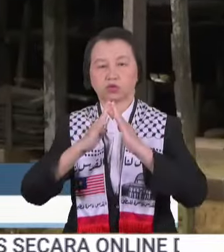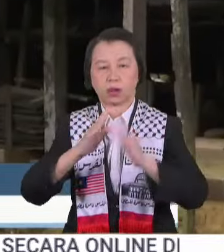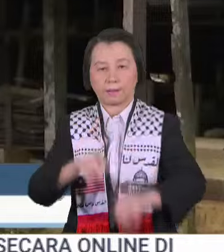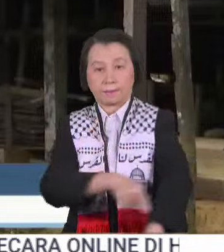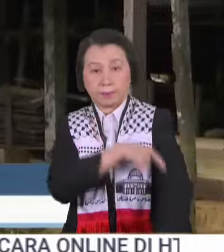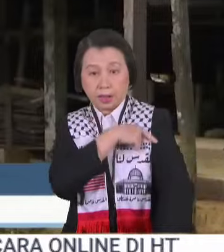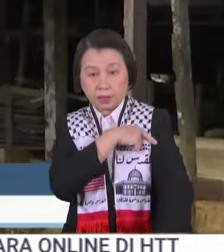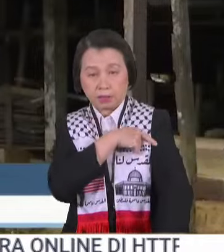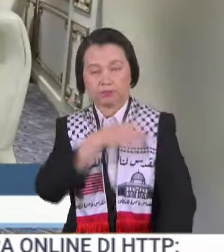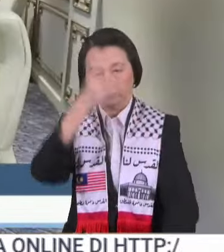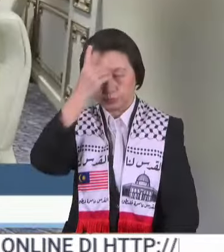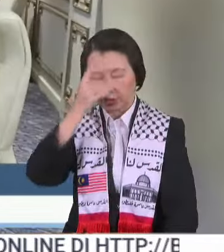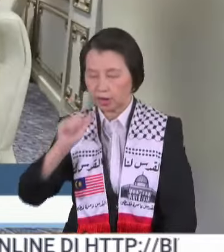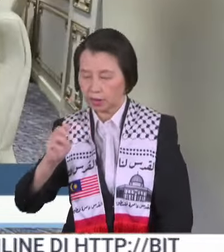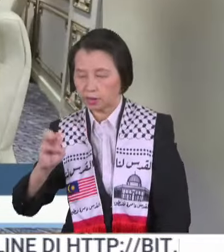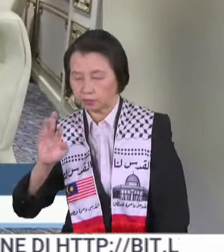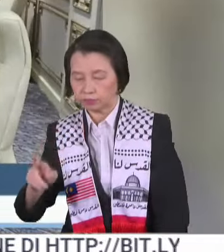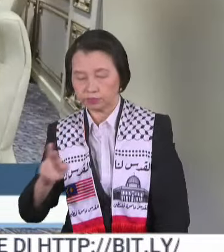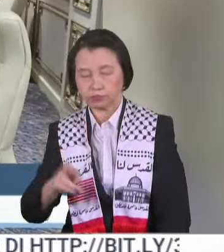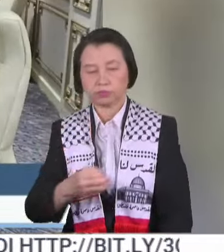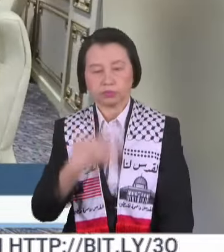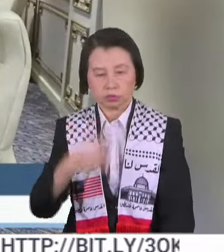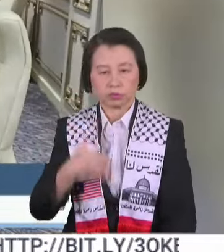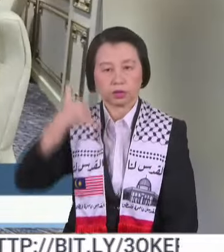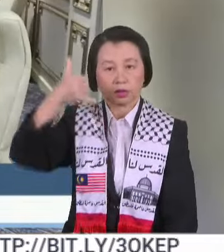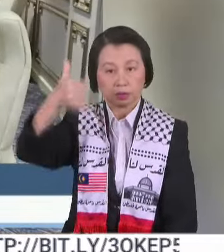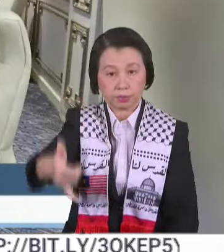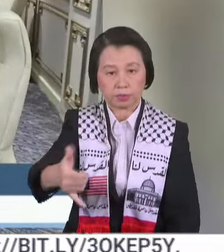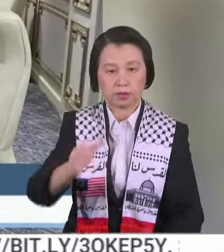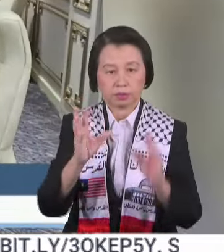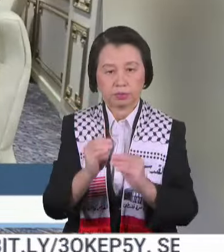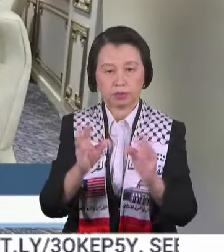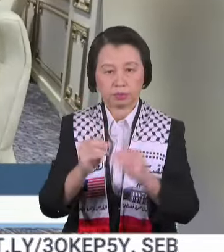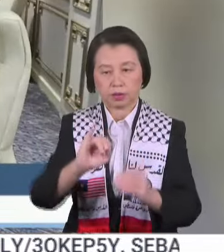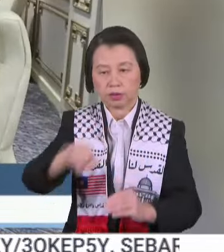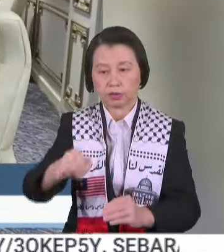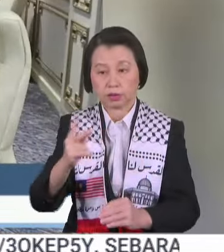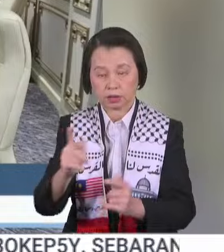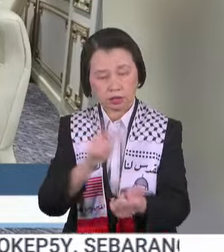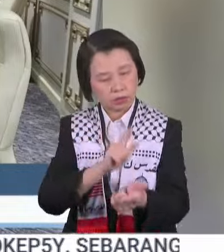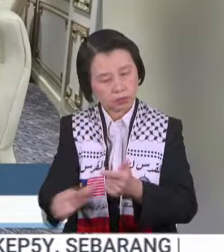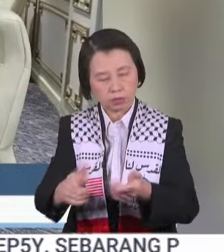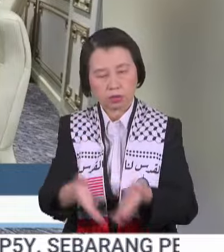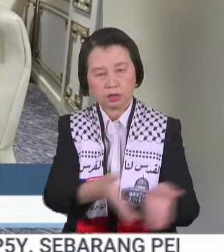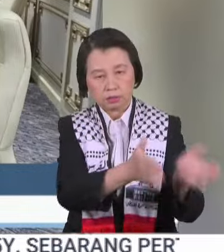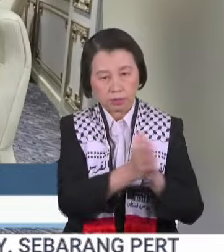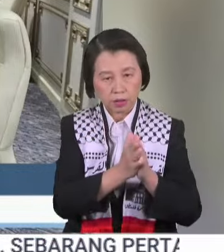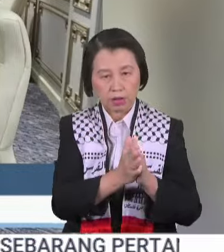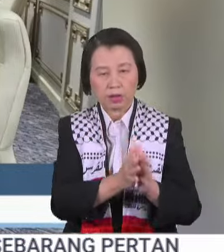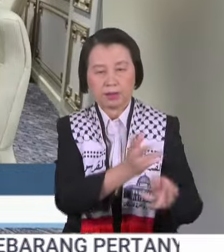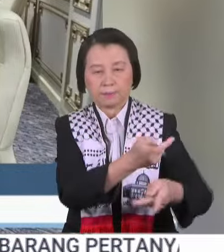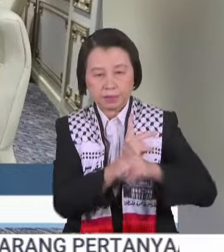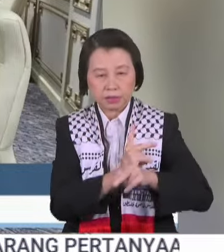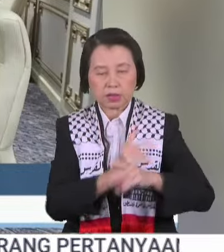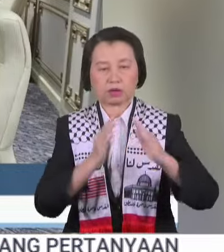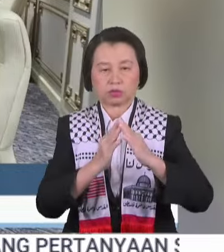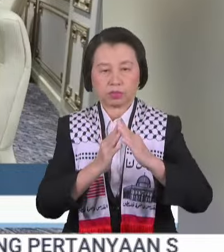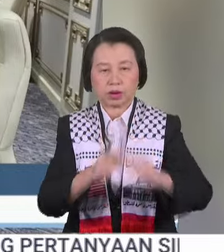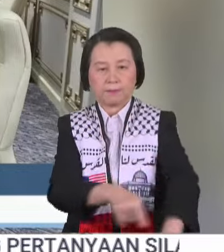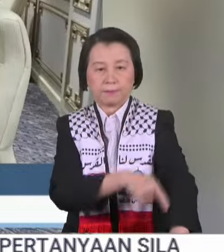panjang. Dato' Amar Dr. Sim sebelum itu telah menghadiri mesyuarat jawatan kuasa kelulusan permohonan skim pinjaman perumahan